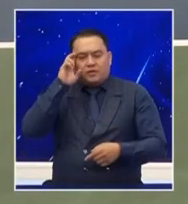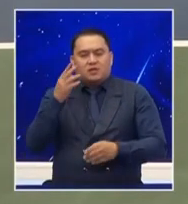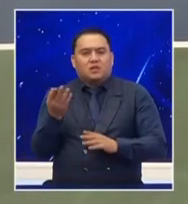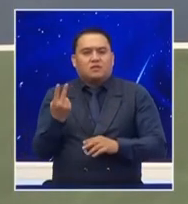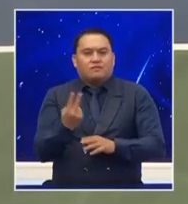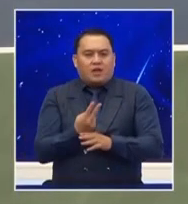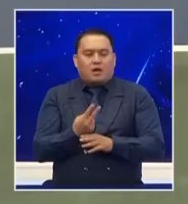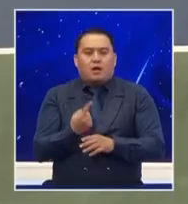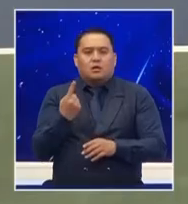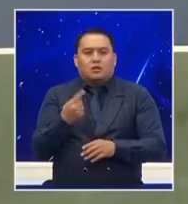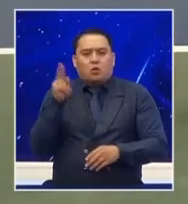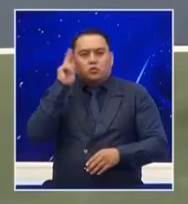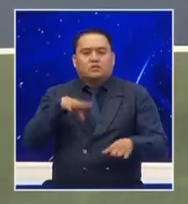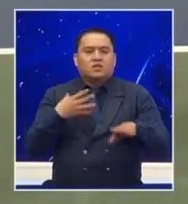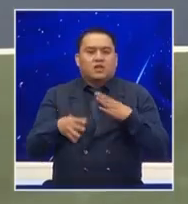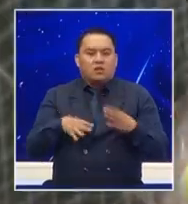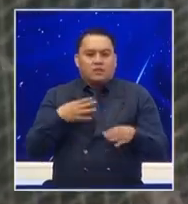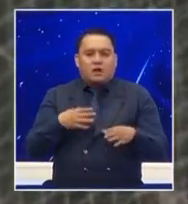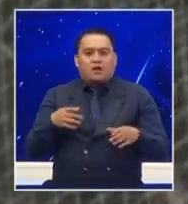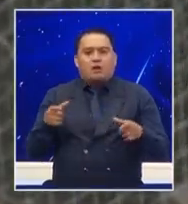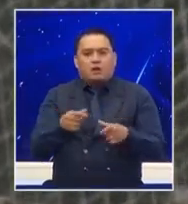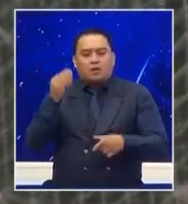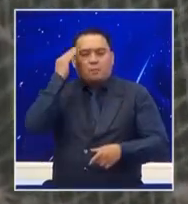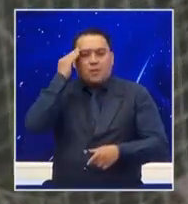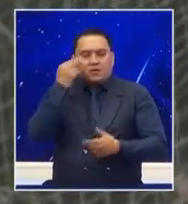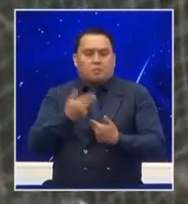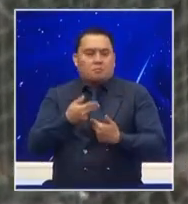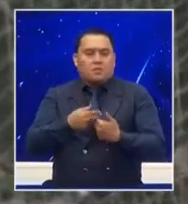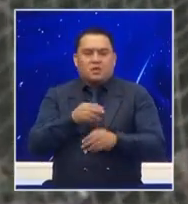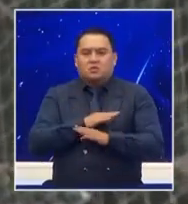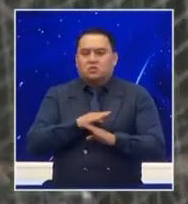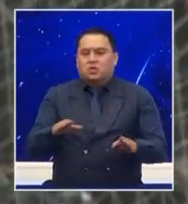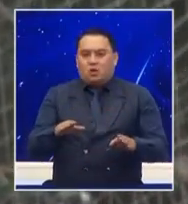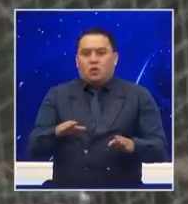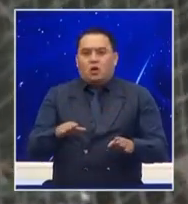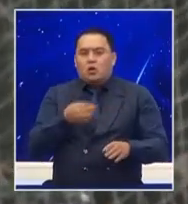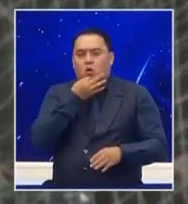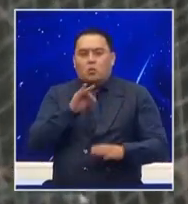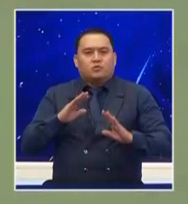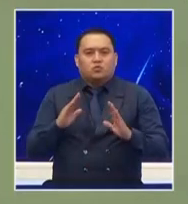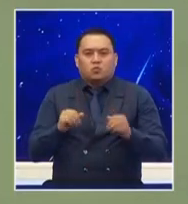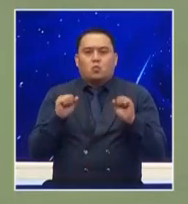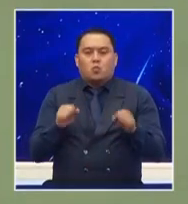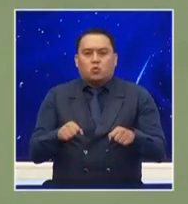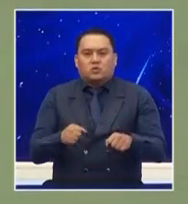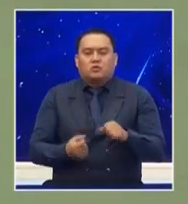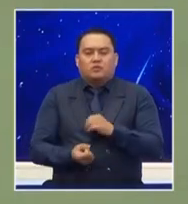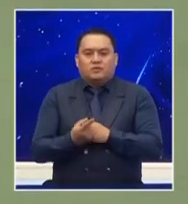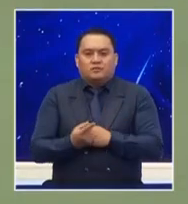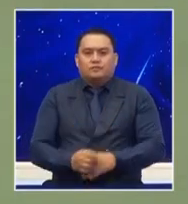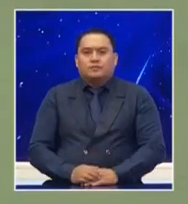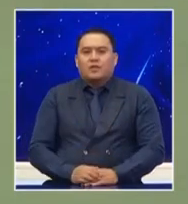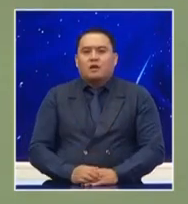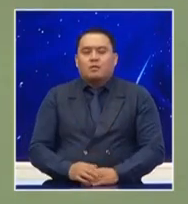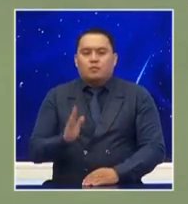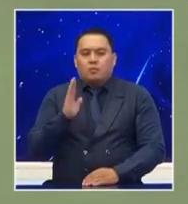начальной подготовки и 1 учебно-тренировочная. Карантинные меры не мешают проводить качественные занятия. Из любой ситуации можно найти выход, уверена она. Ведь